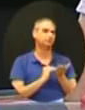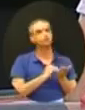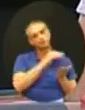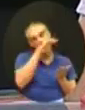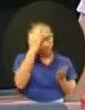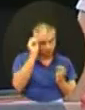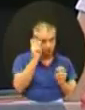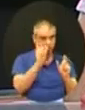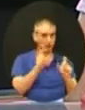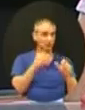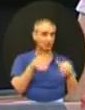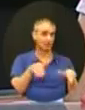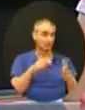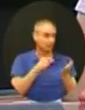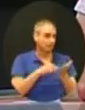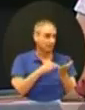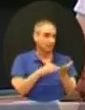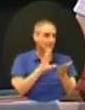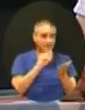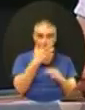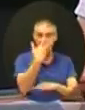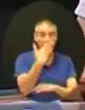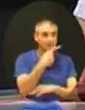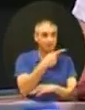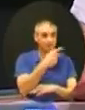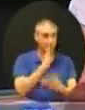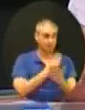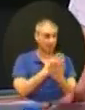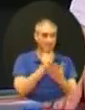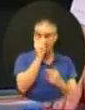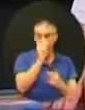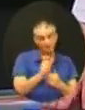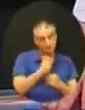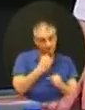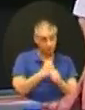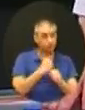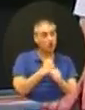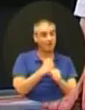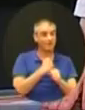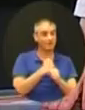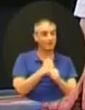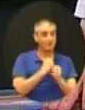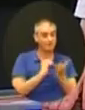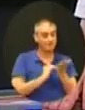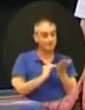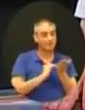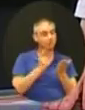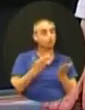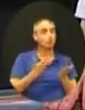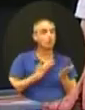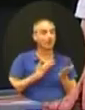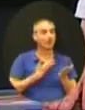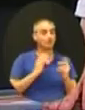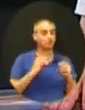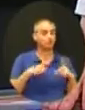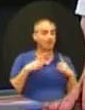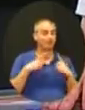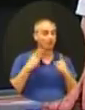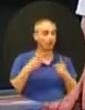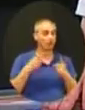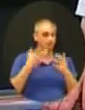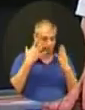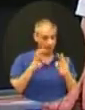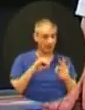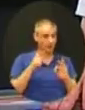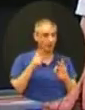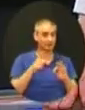שמספיק לנכה, כיוון שאם המדינה עצמה החליטה שבן אדם שעובד, המינימום שהוא מקבל למחיה